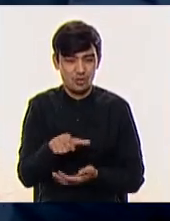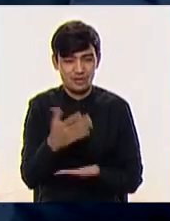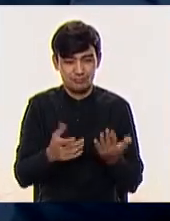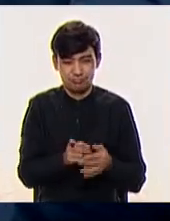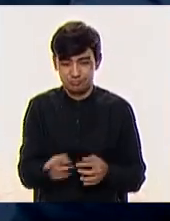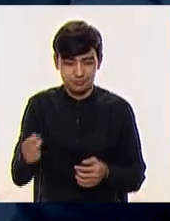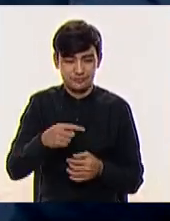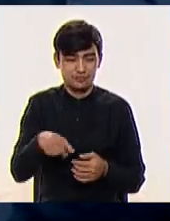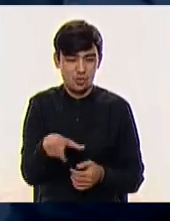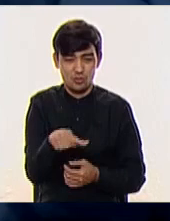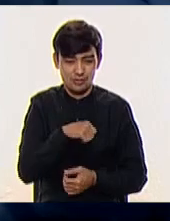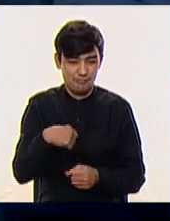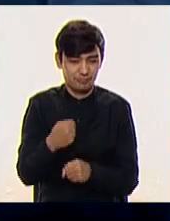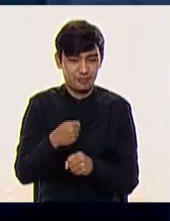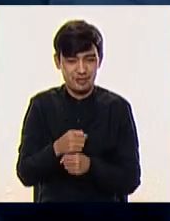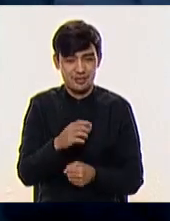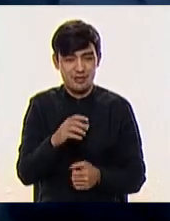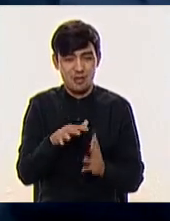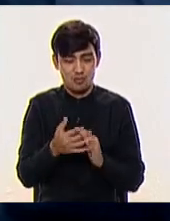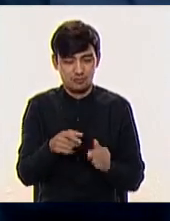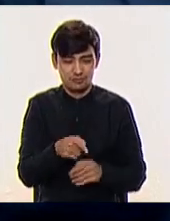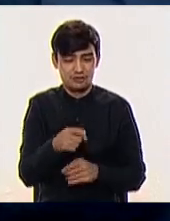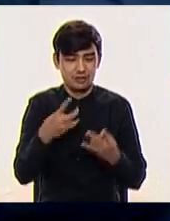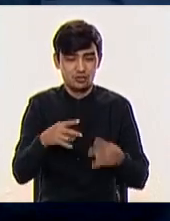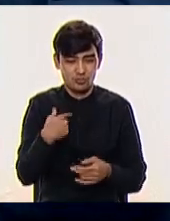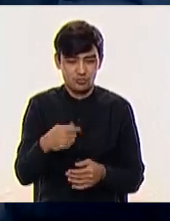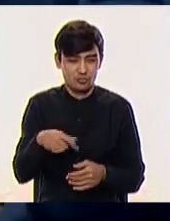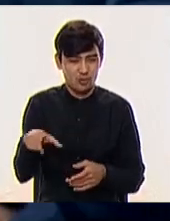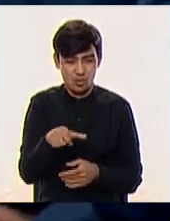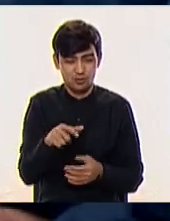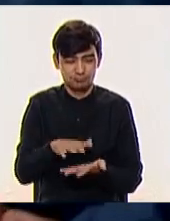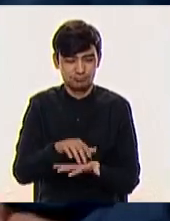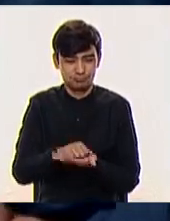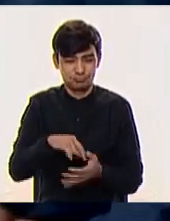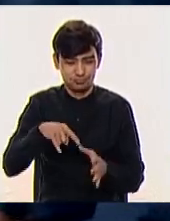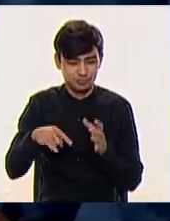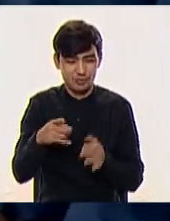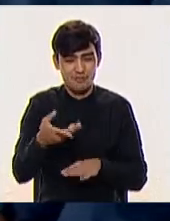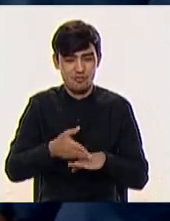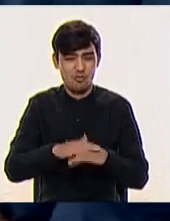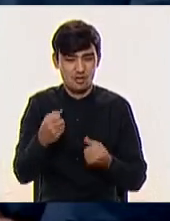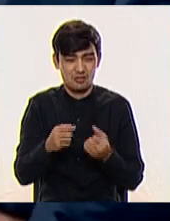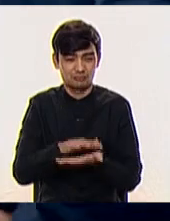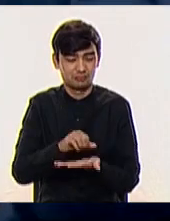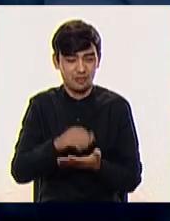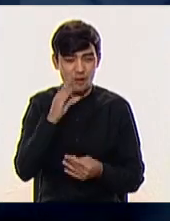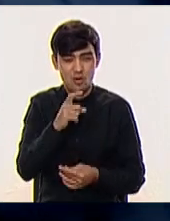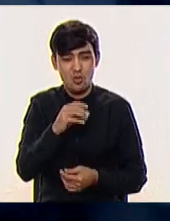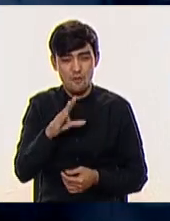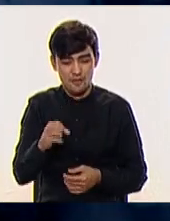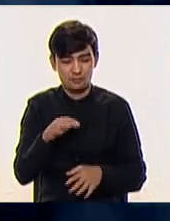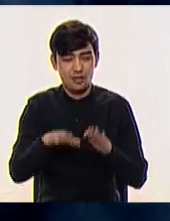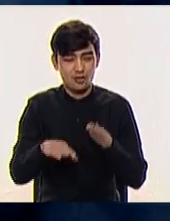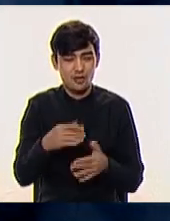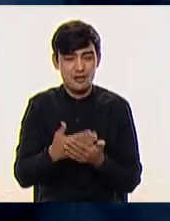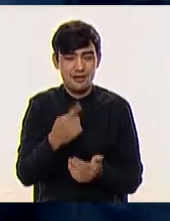Пусть делают себе объездную дорогу за селом. Нам сейчас положат дорогу, ее за год уничтожат большегрузы. Уховы нагрузка по нормативам